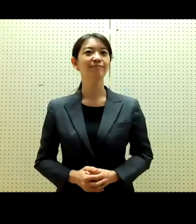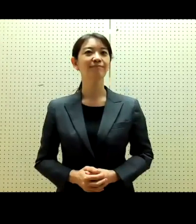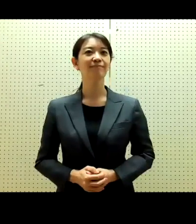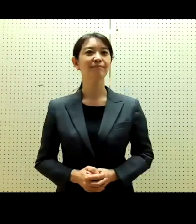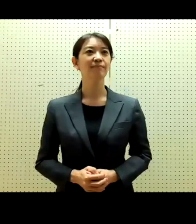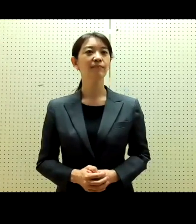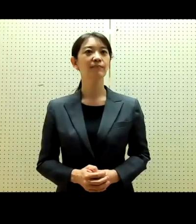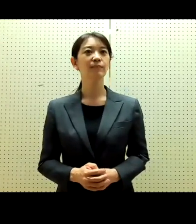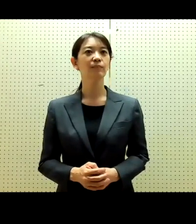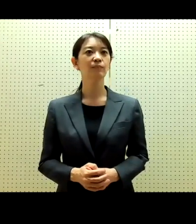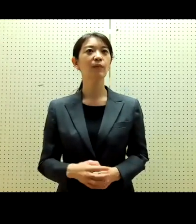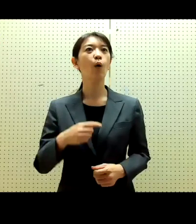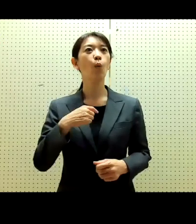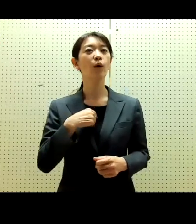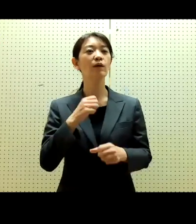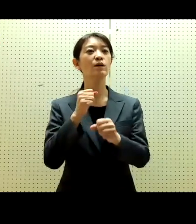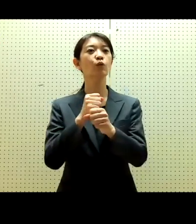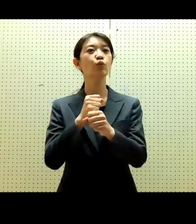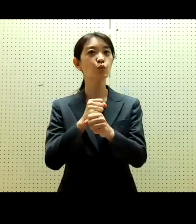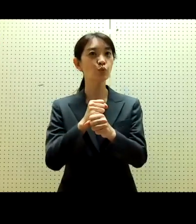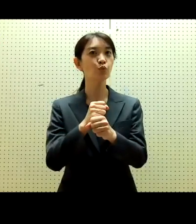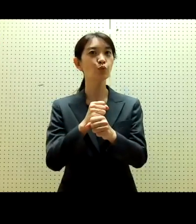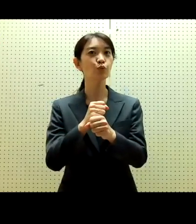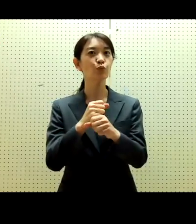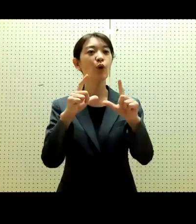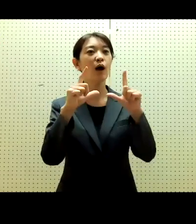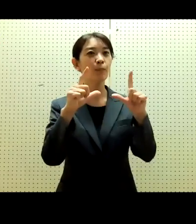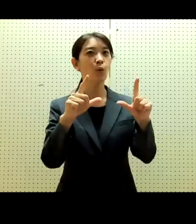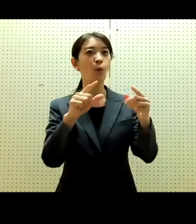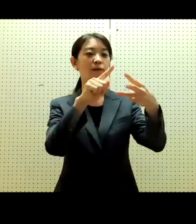はい、私が作るゴムデッポは3種類あります。